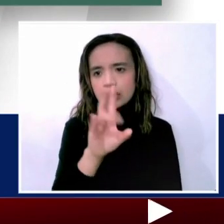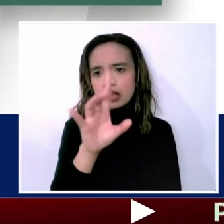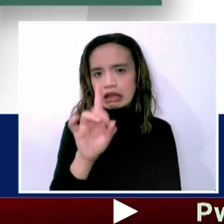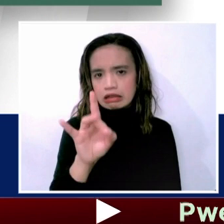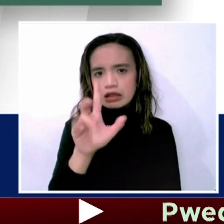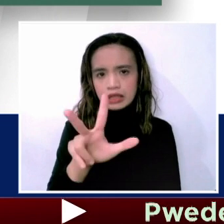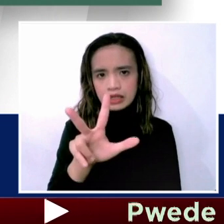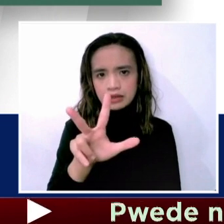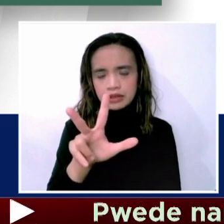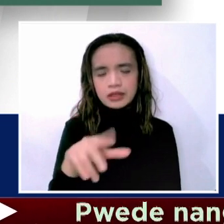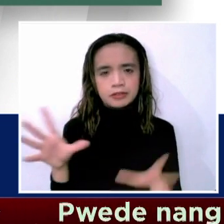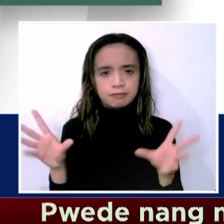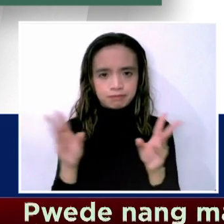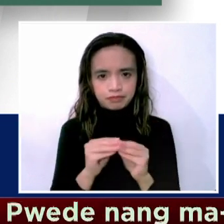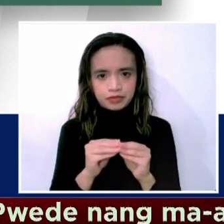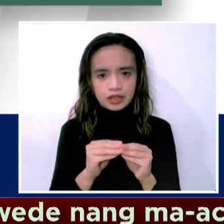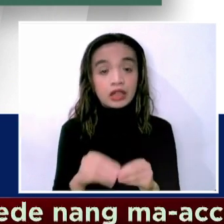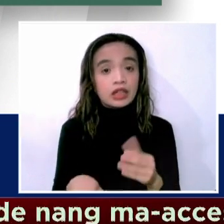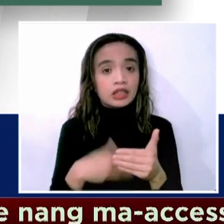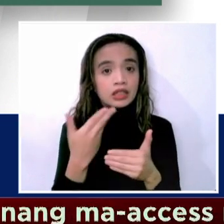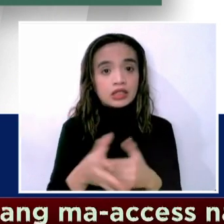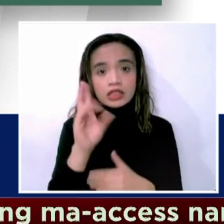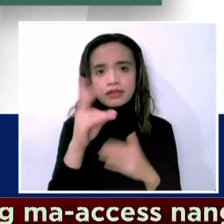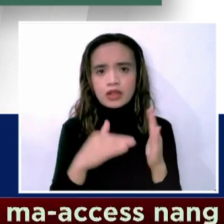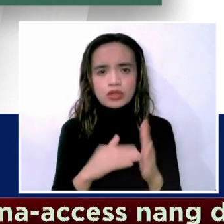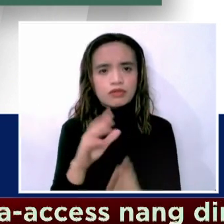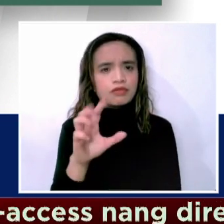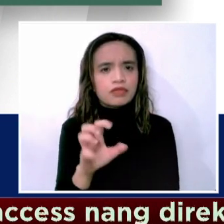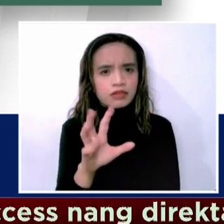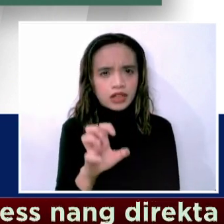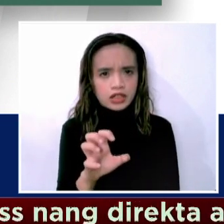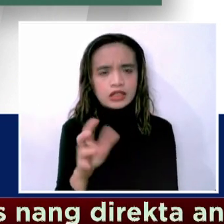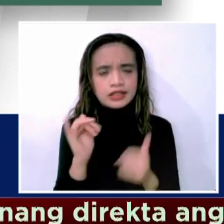54,783 na kabuang bilang, habang higit na 7,500 ang